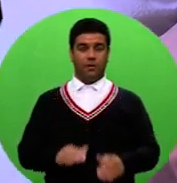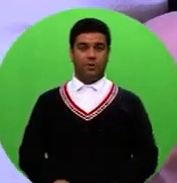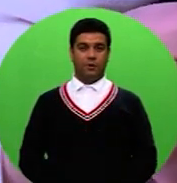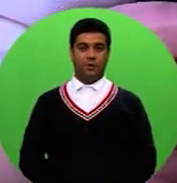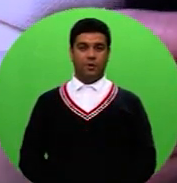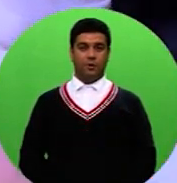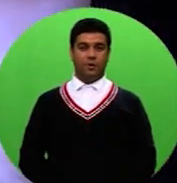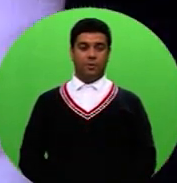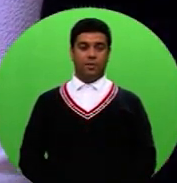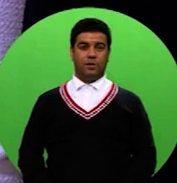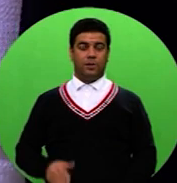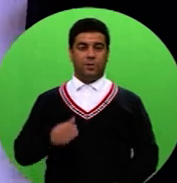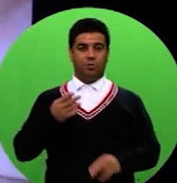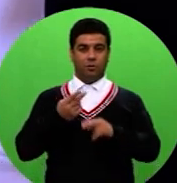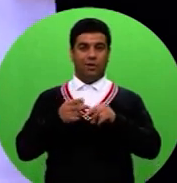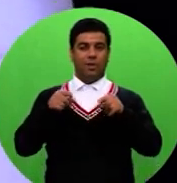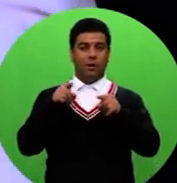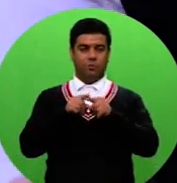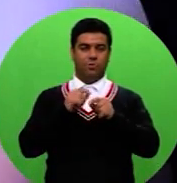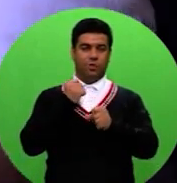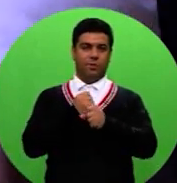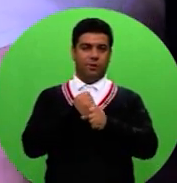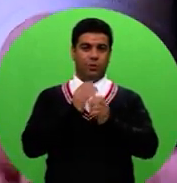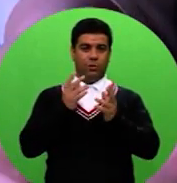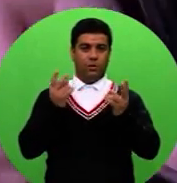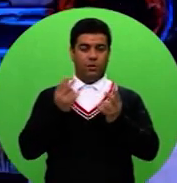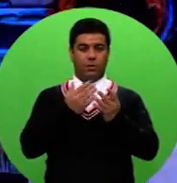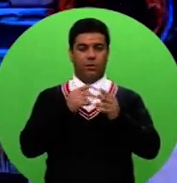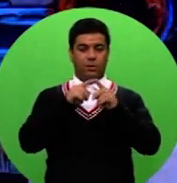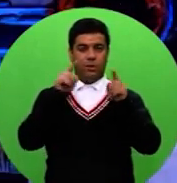Вот так. И с этой стороны также.